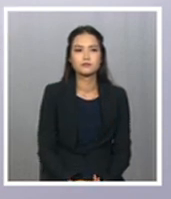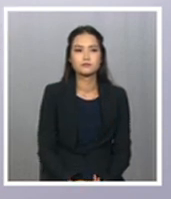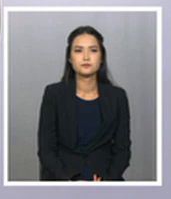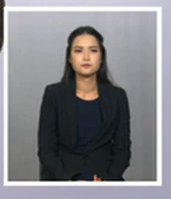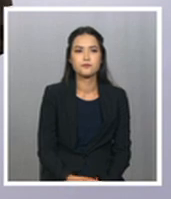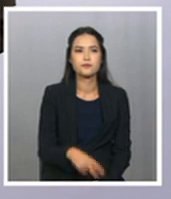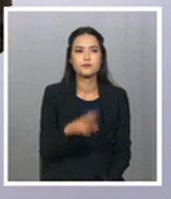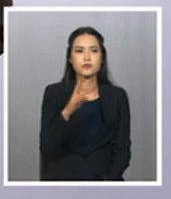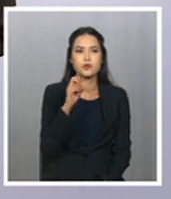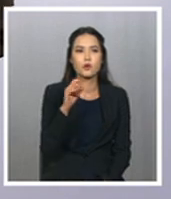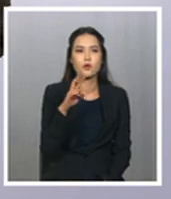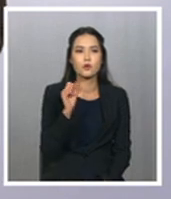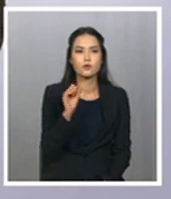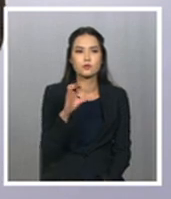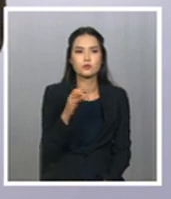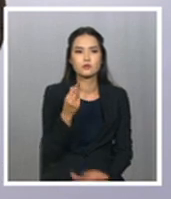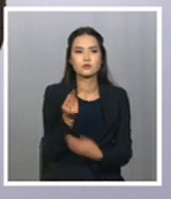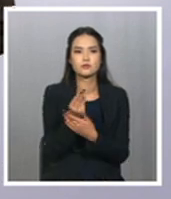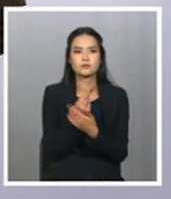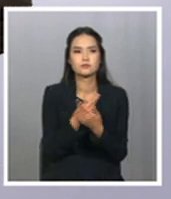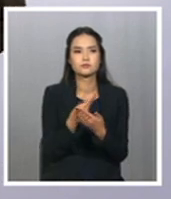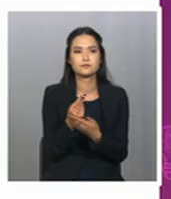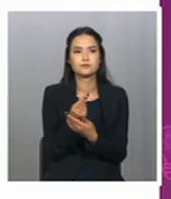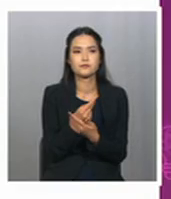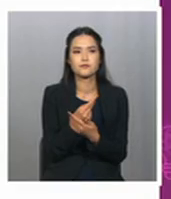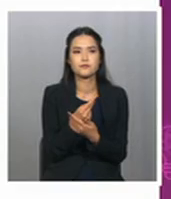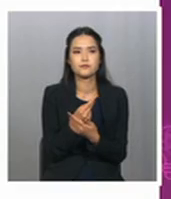Конус бейнеленген.